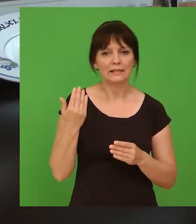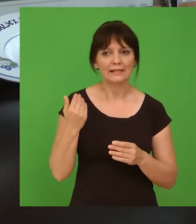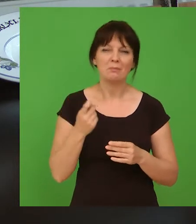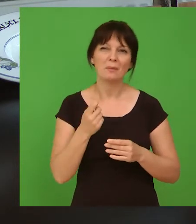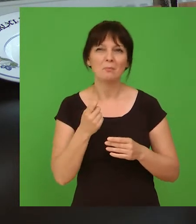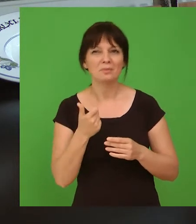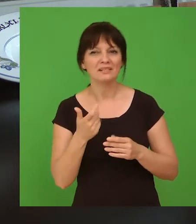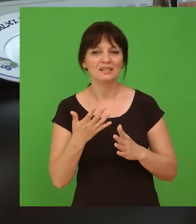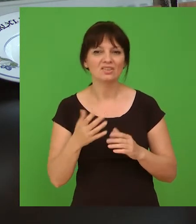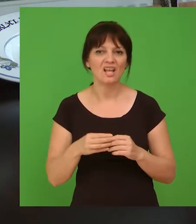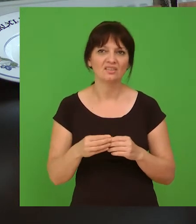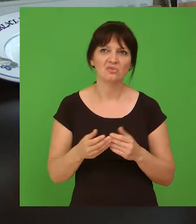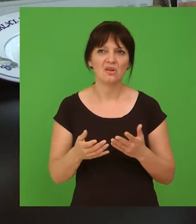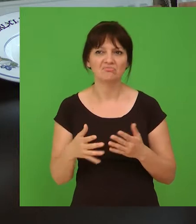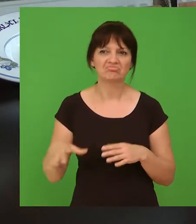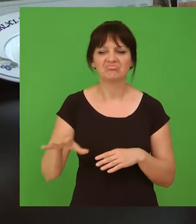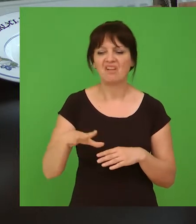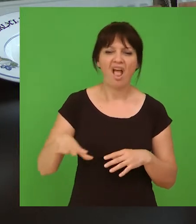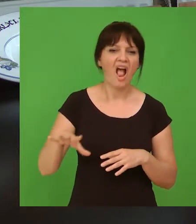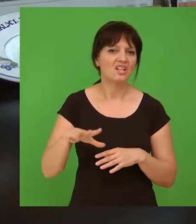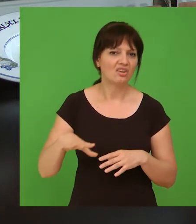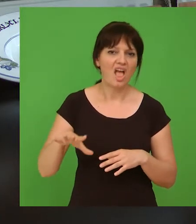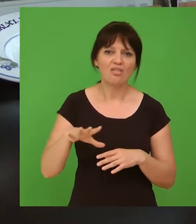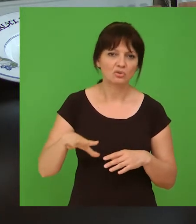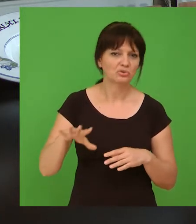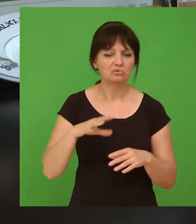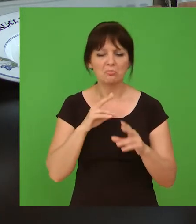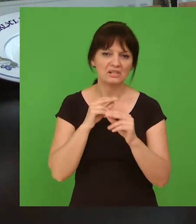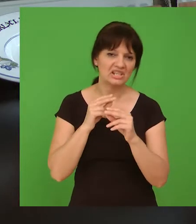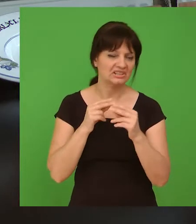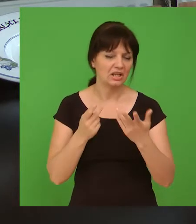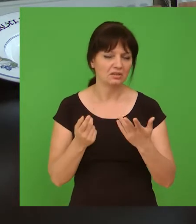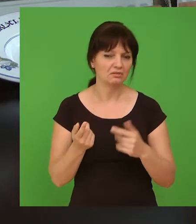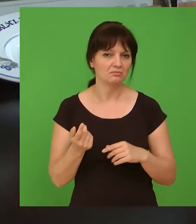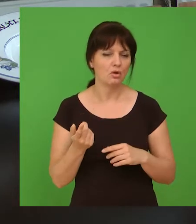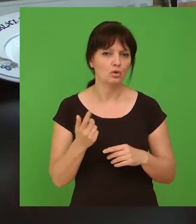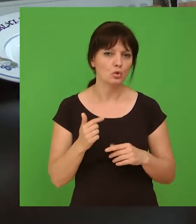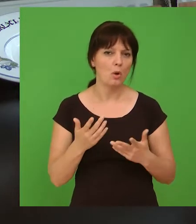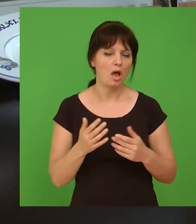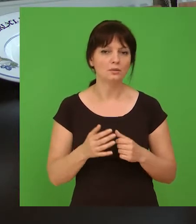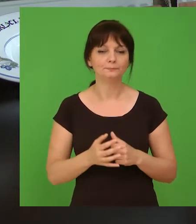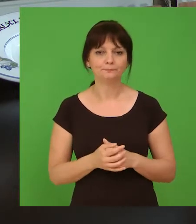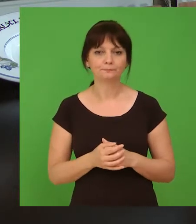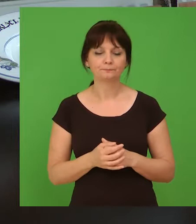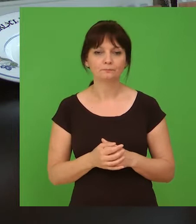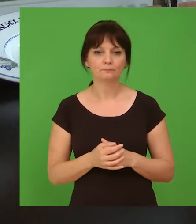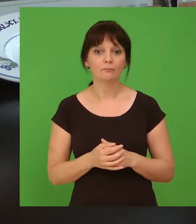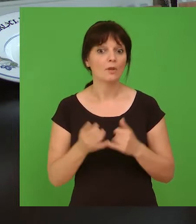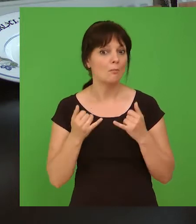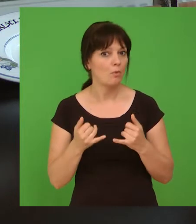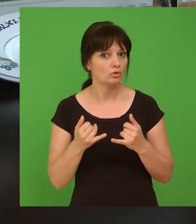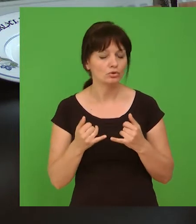talán egy kicsit olyan lózungszerűen hangoztak el bizonyos általános elvek szintjén,